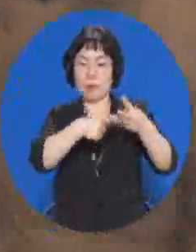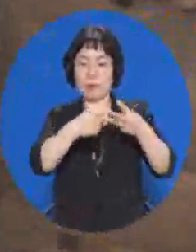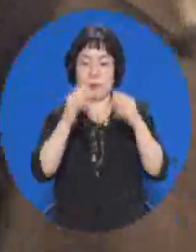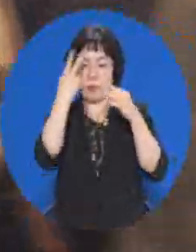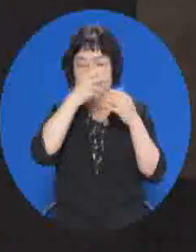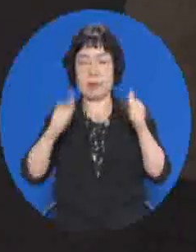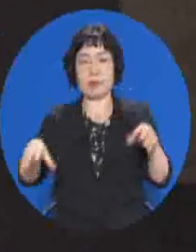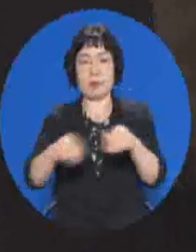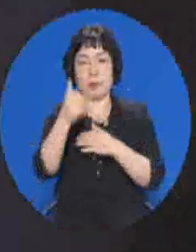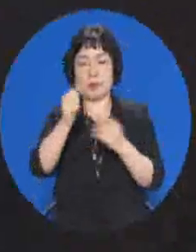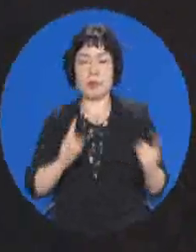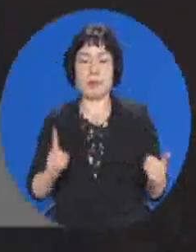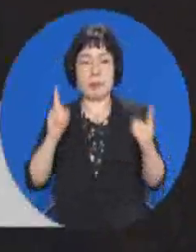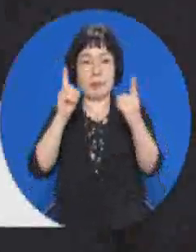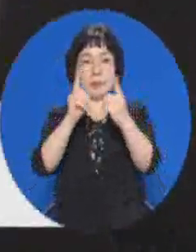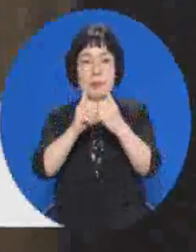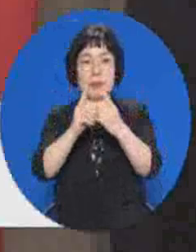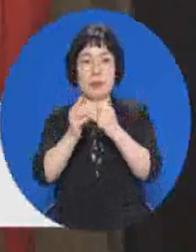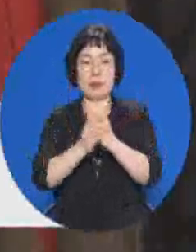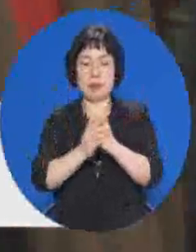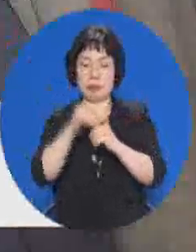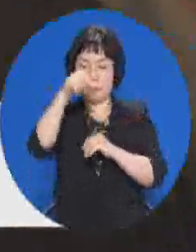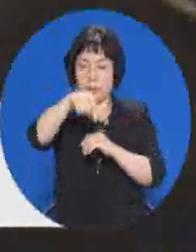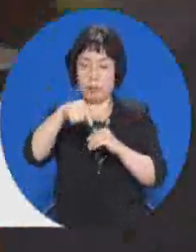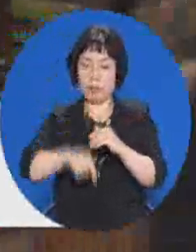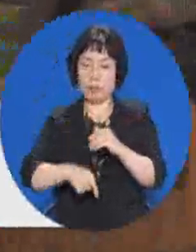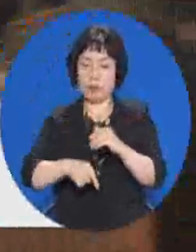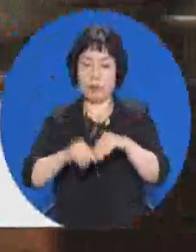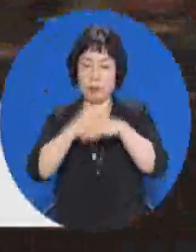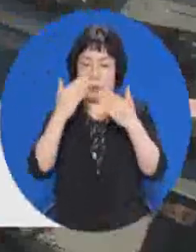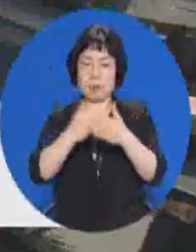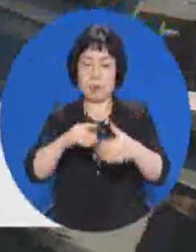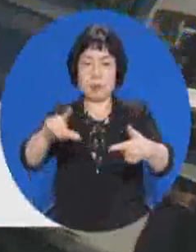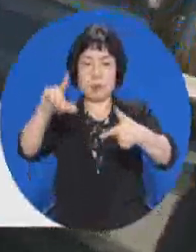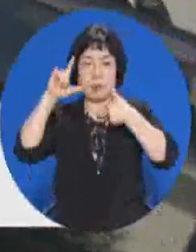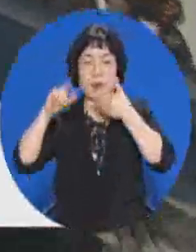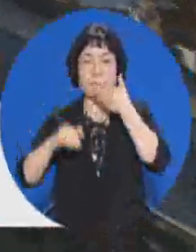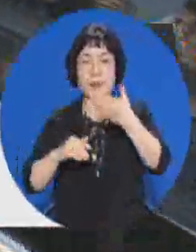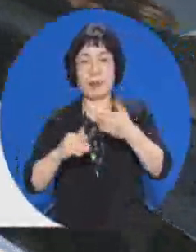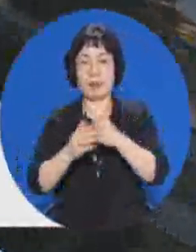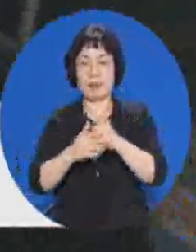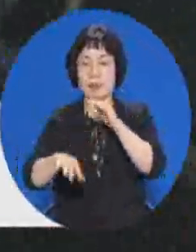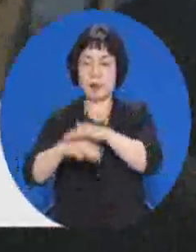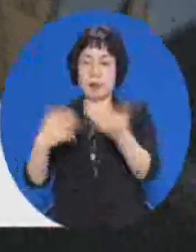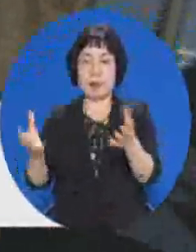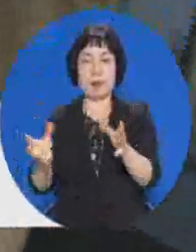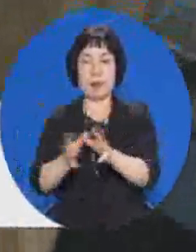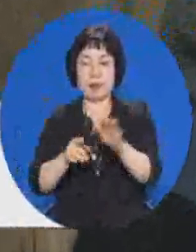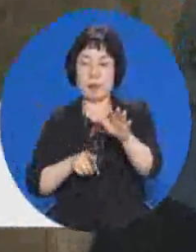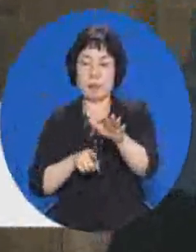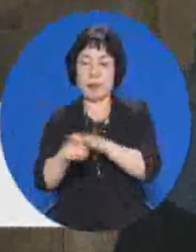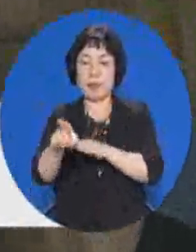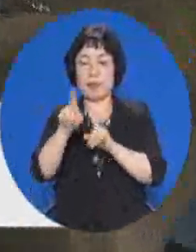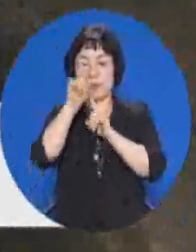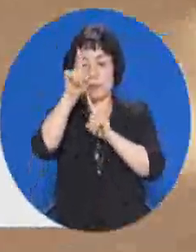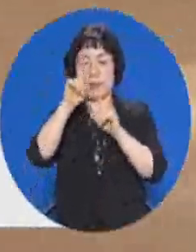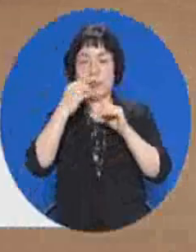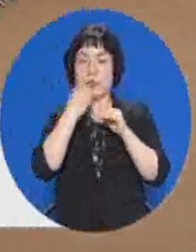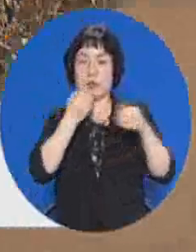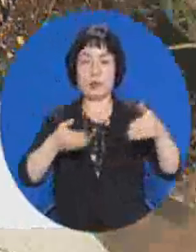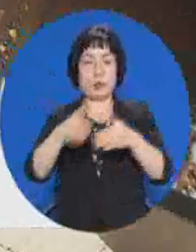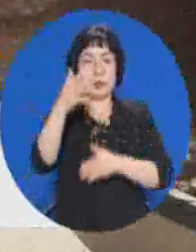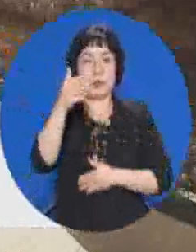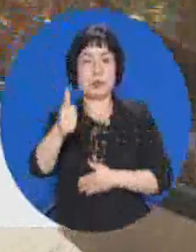검찰총장에 맞설 수 있는 대항마로 당 안팎에 각인시킬 수 있는 상황입니다. 여권에서 지지율 선두를 달리고 있는 이재명